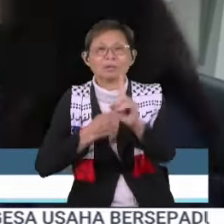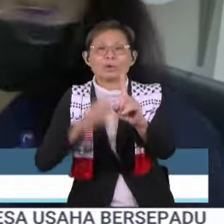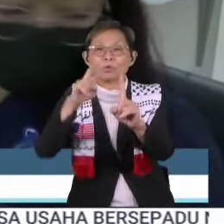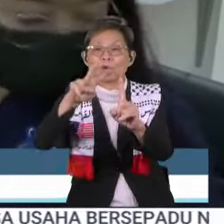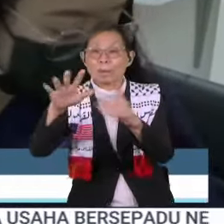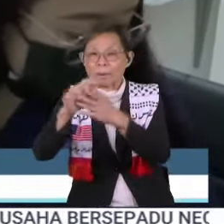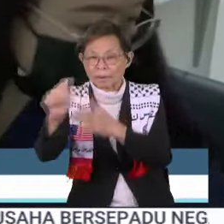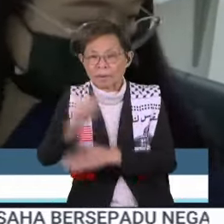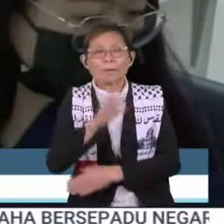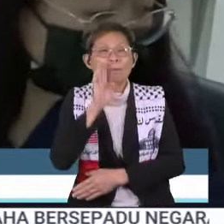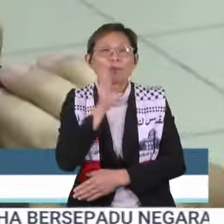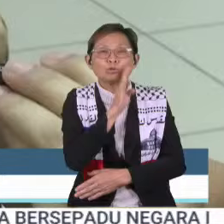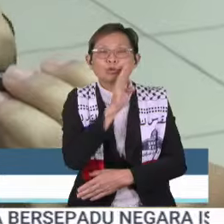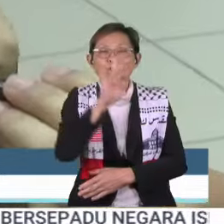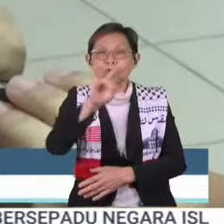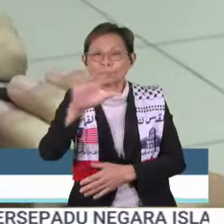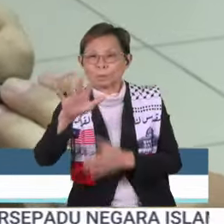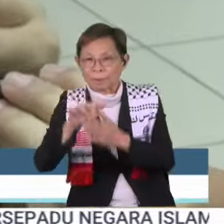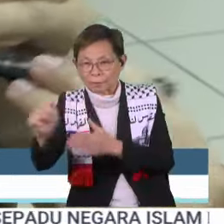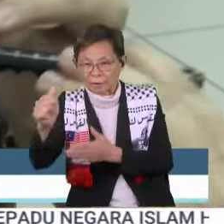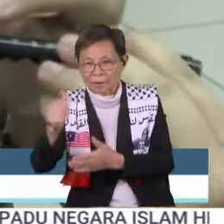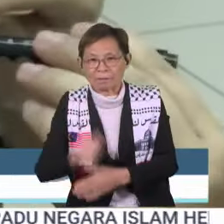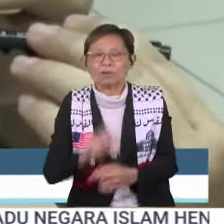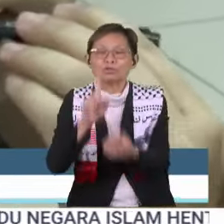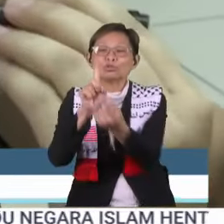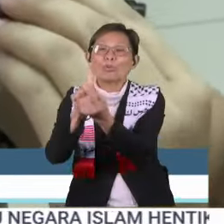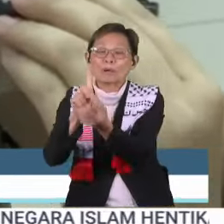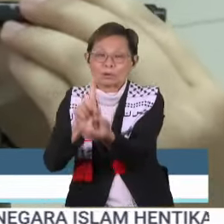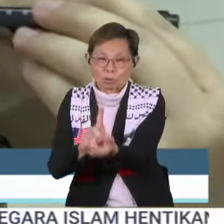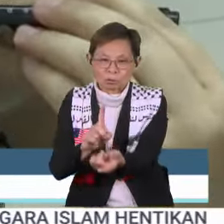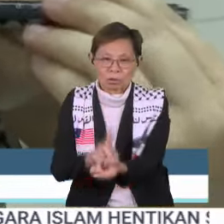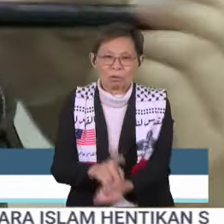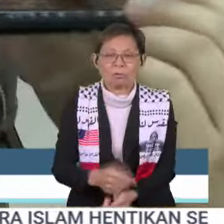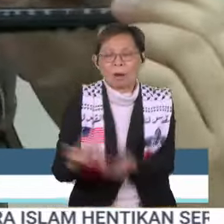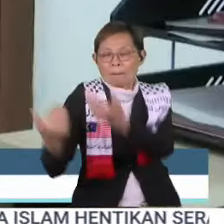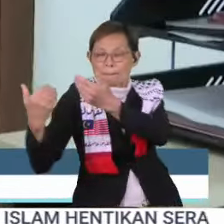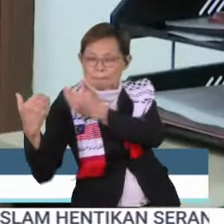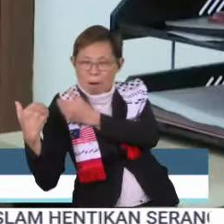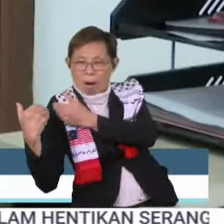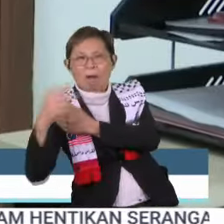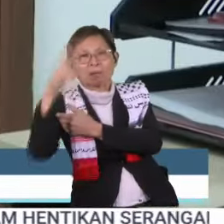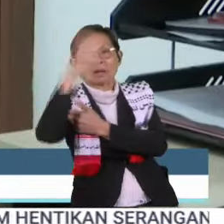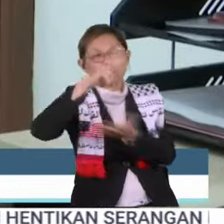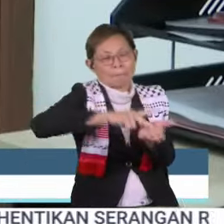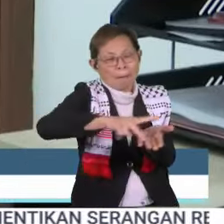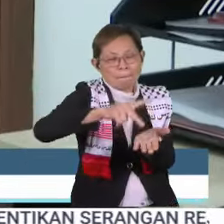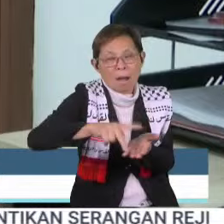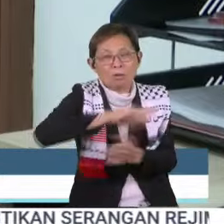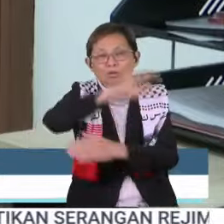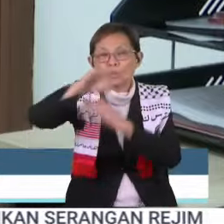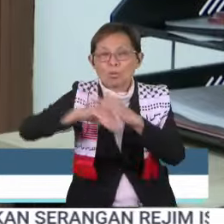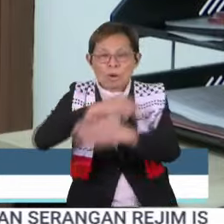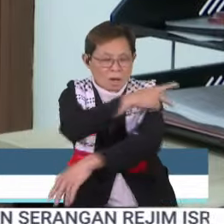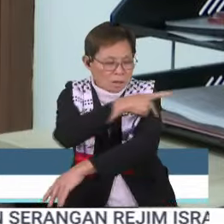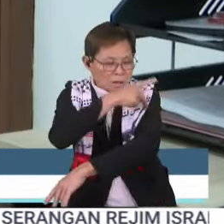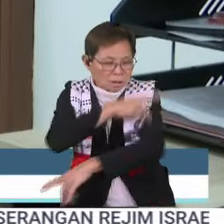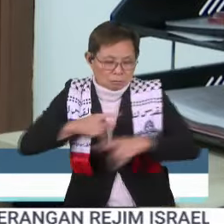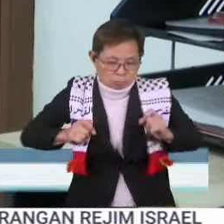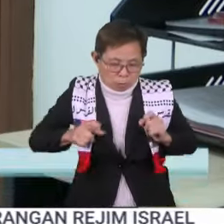RM125, manakala bujang RM75. Ini memang ditanggung sepenuhnya oleh kerajaan di mana-mana klinik swasta